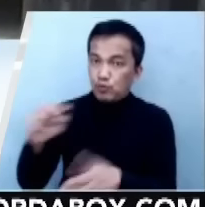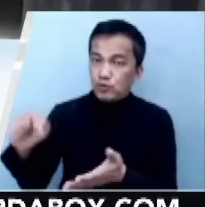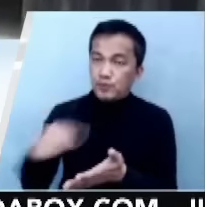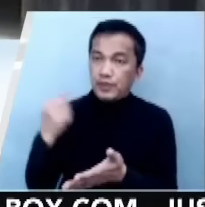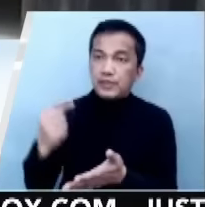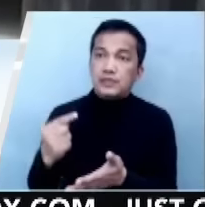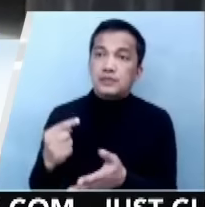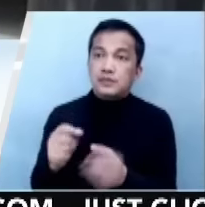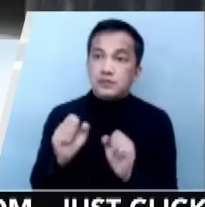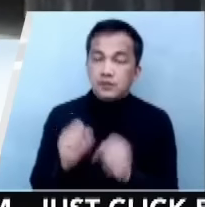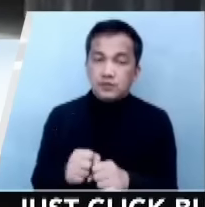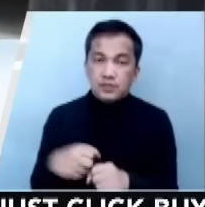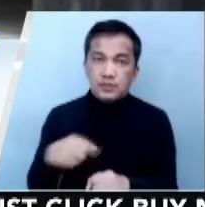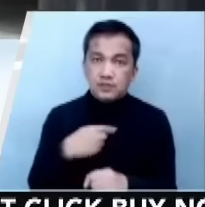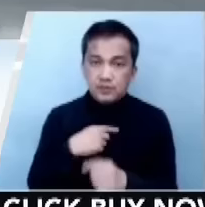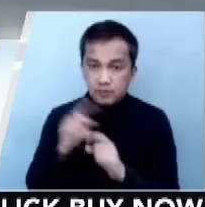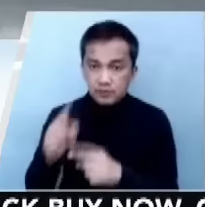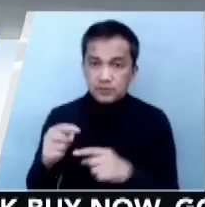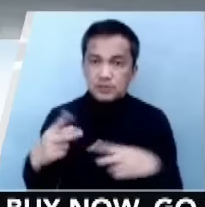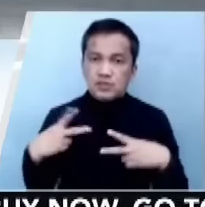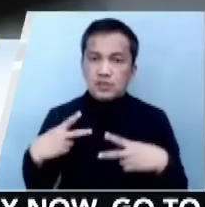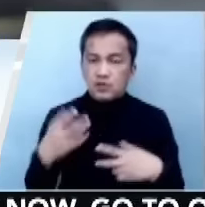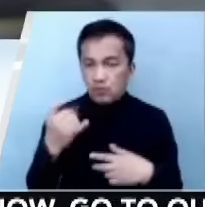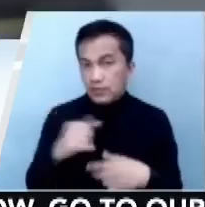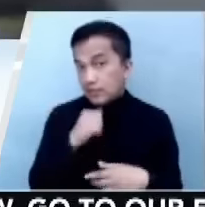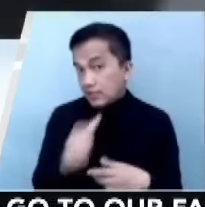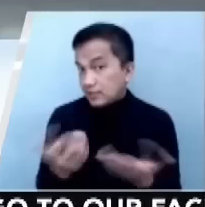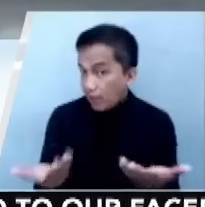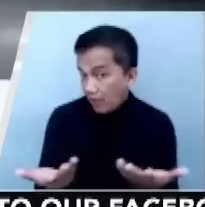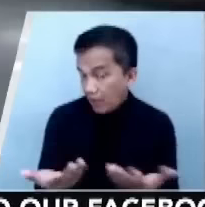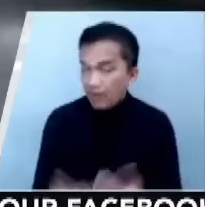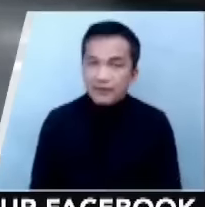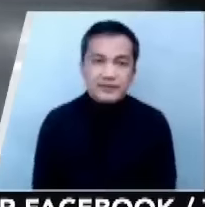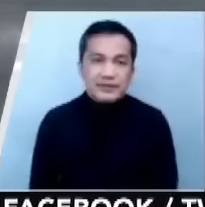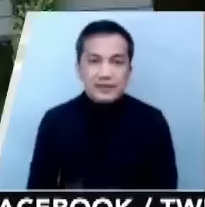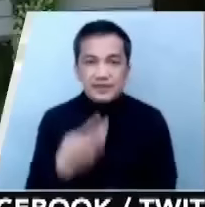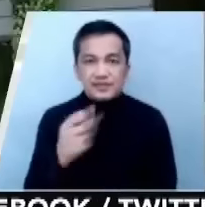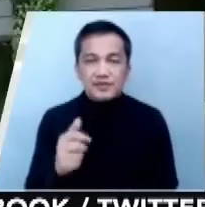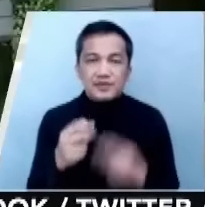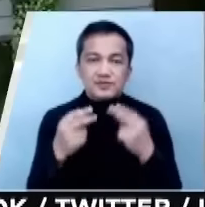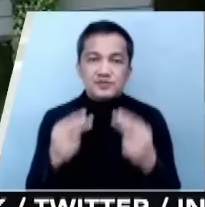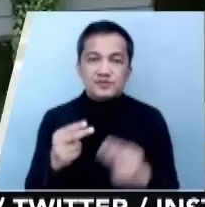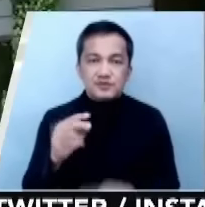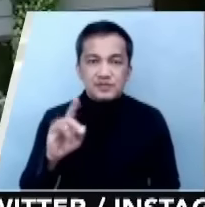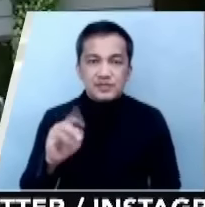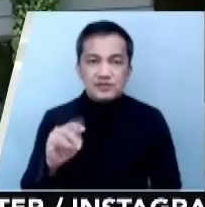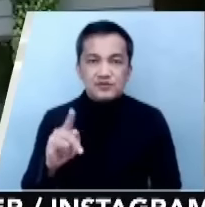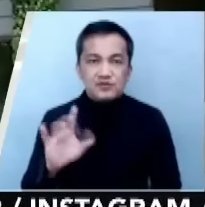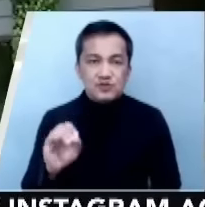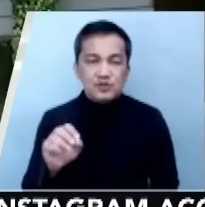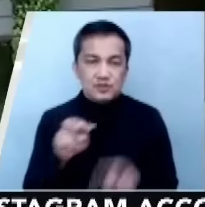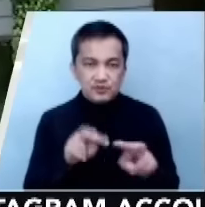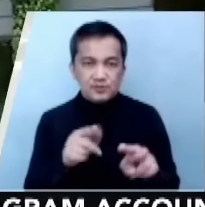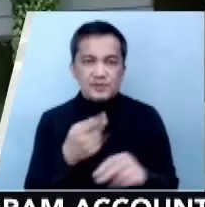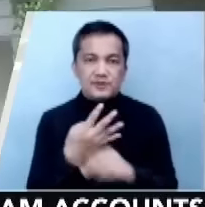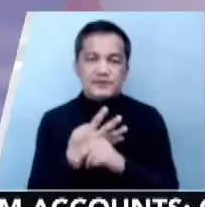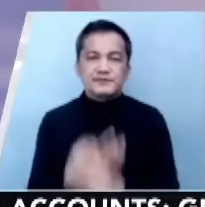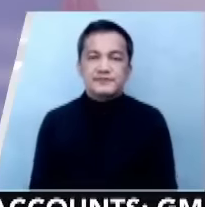po namin pumasok ng holiday, why not po, di ba? Para sa GMA Integrated News, Dano Tingkungko, Nakatutok 24 Oras.